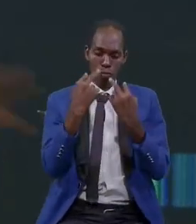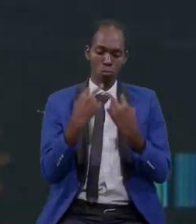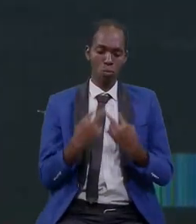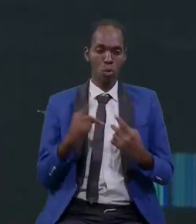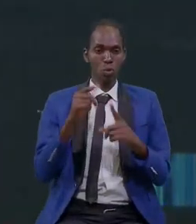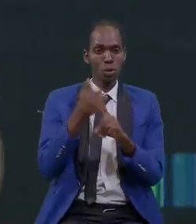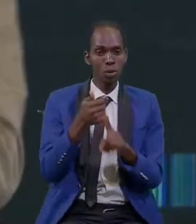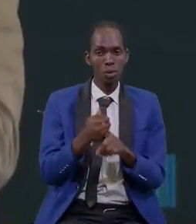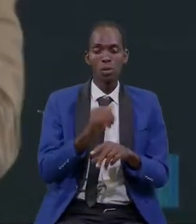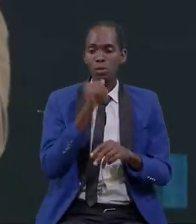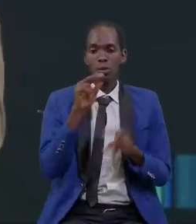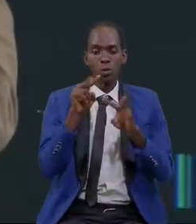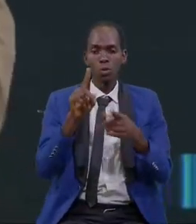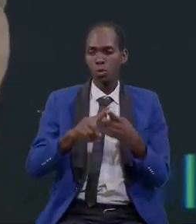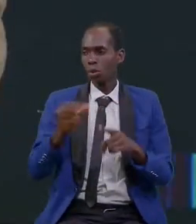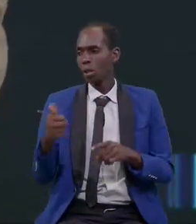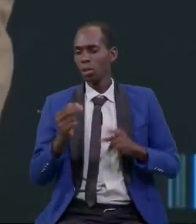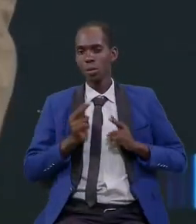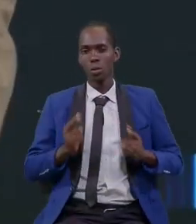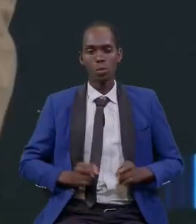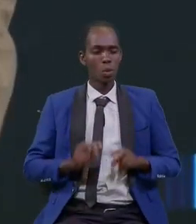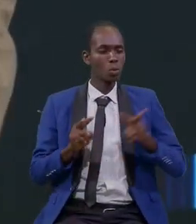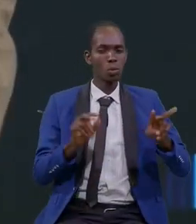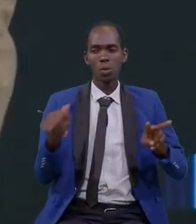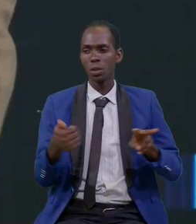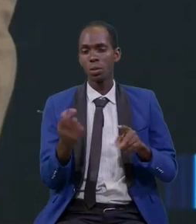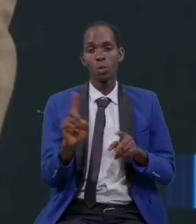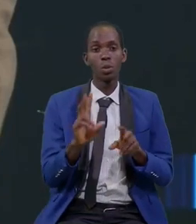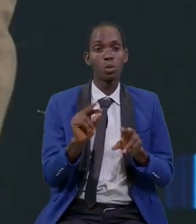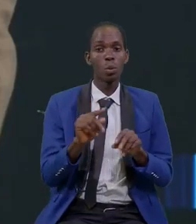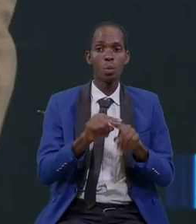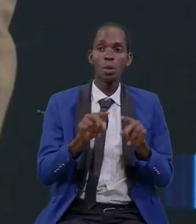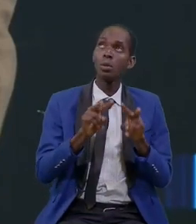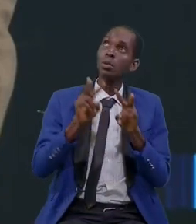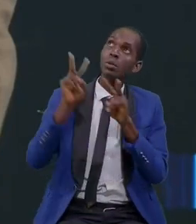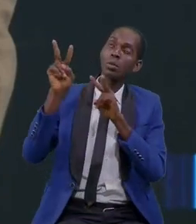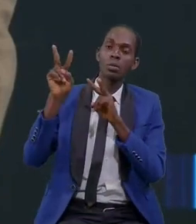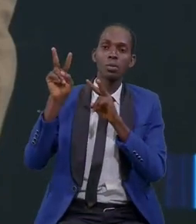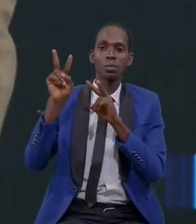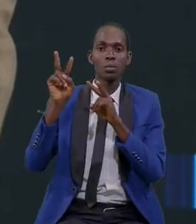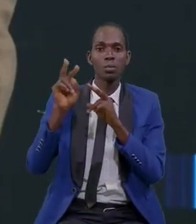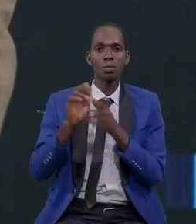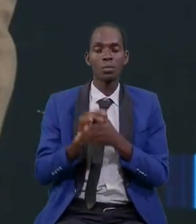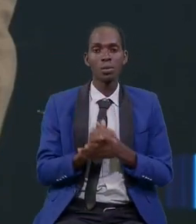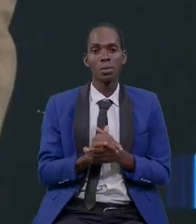toi, tu ne vas pas regarder un homme, tu ne vas pas regarder dans une autre direction. Les regards sur Jésus.